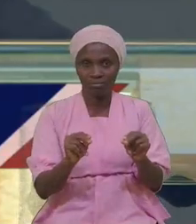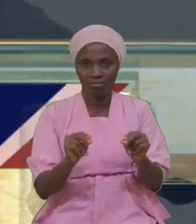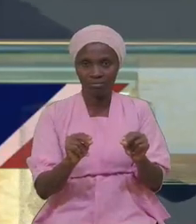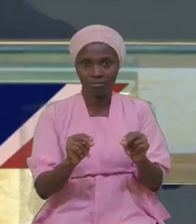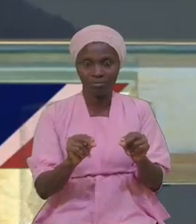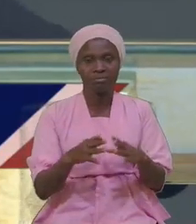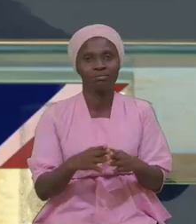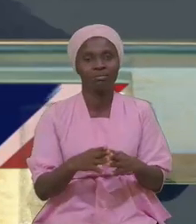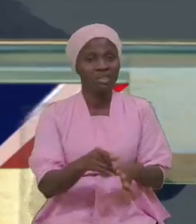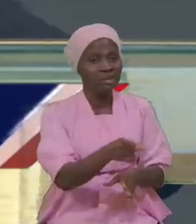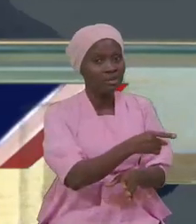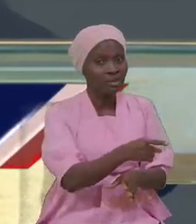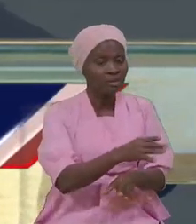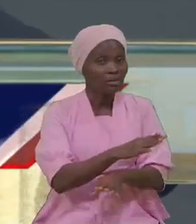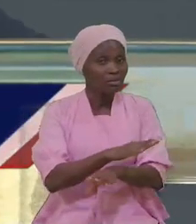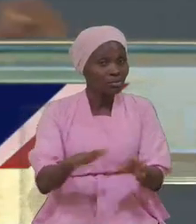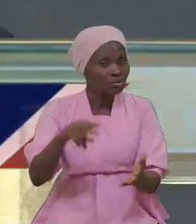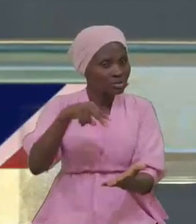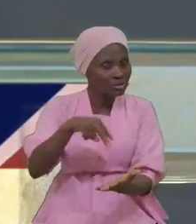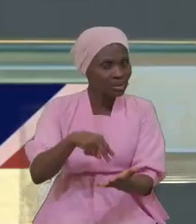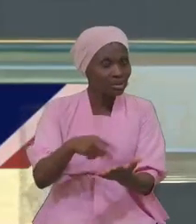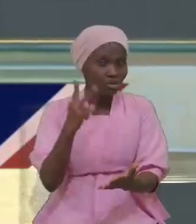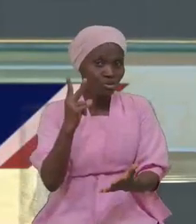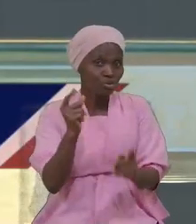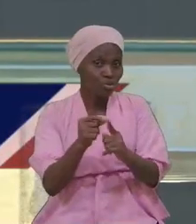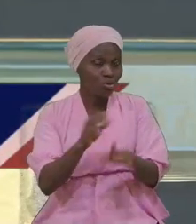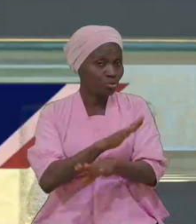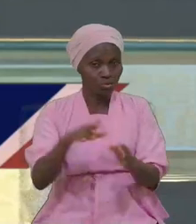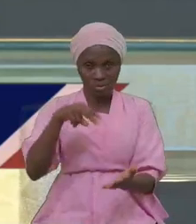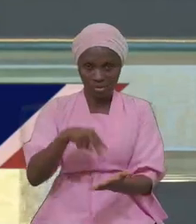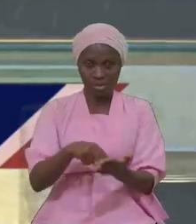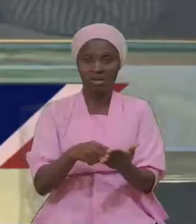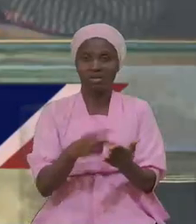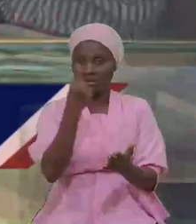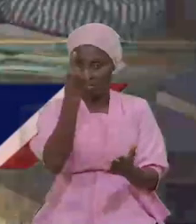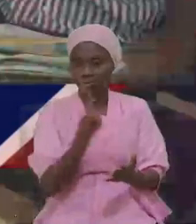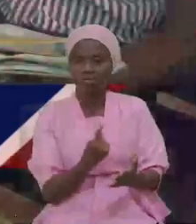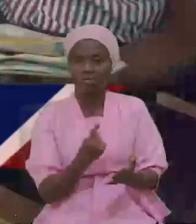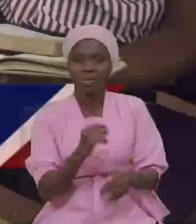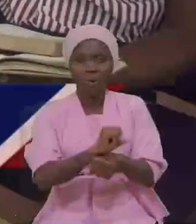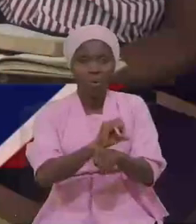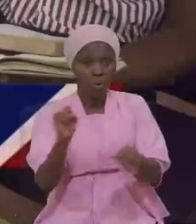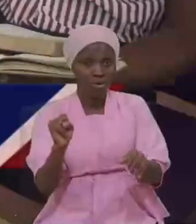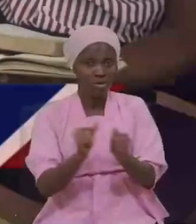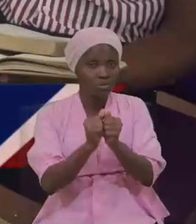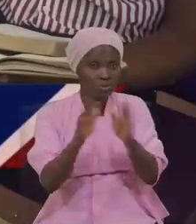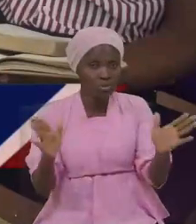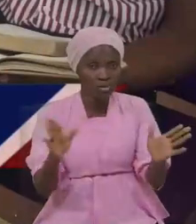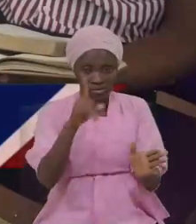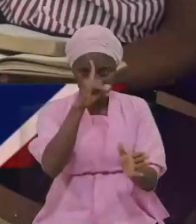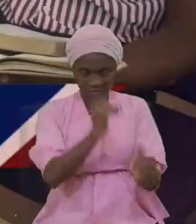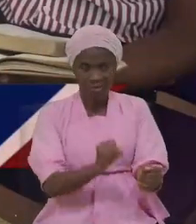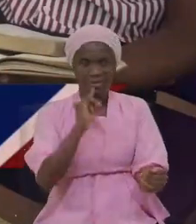Ils ne se tiennent pas dans l'isolement. Les œuvres sans la foi sont